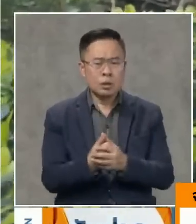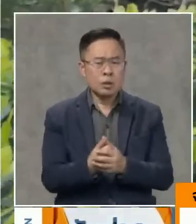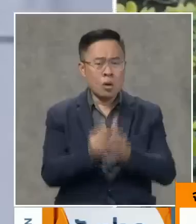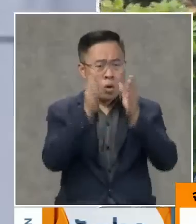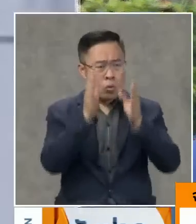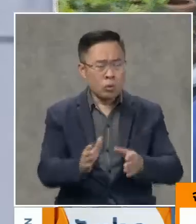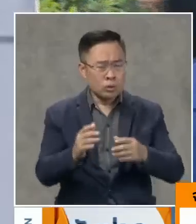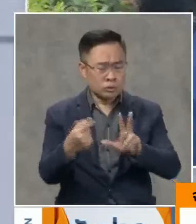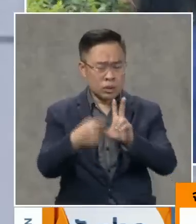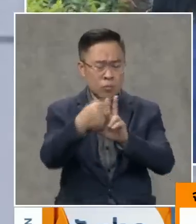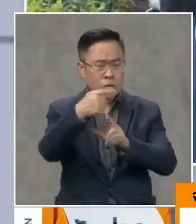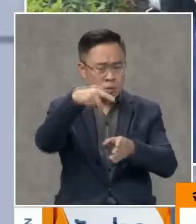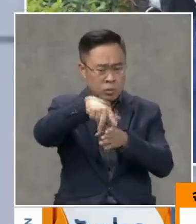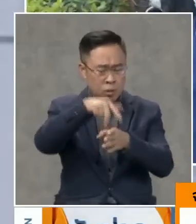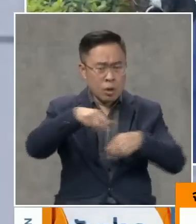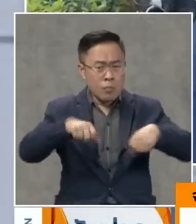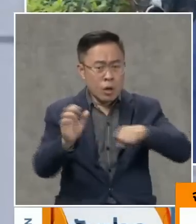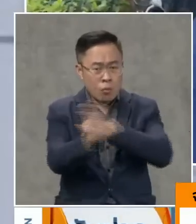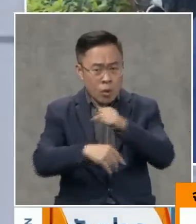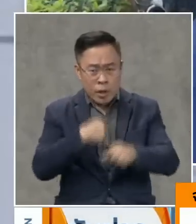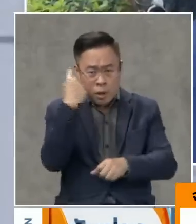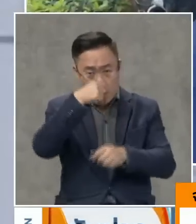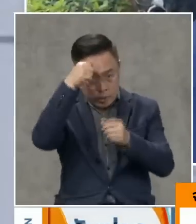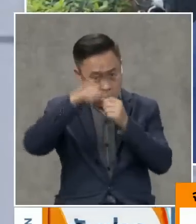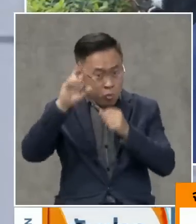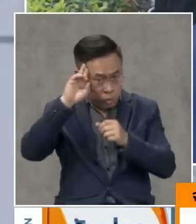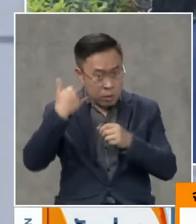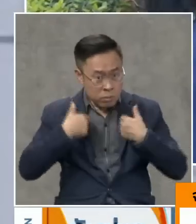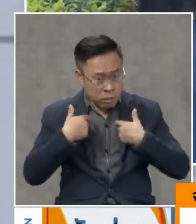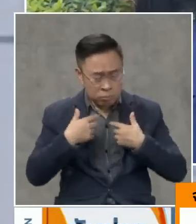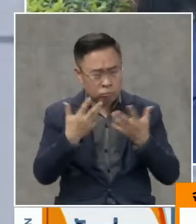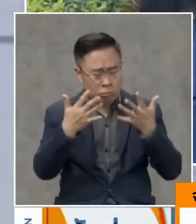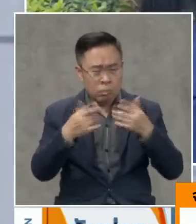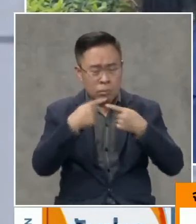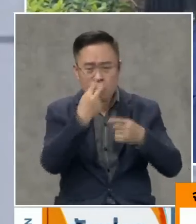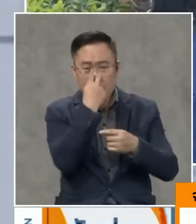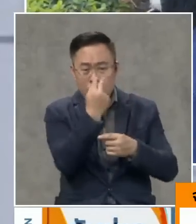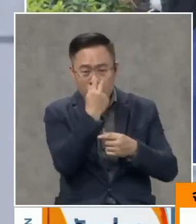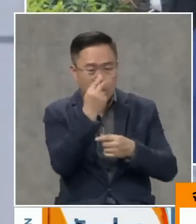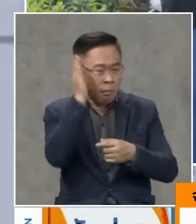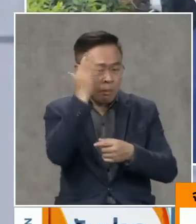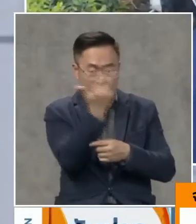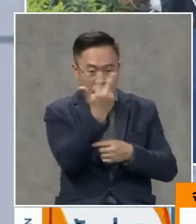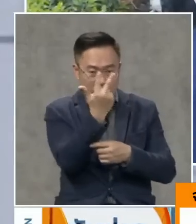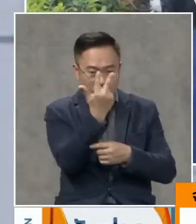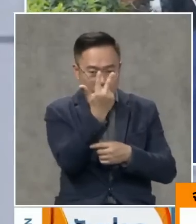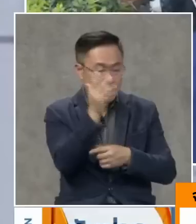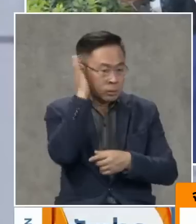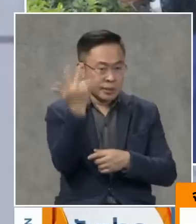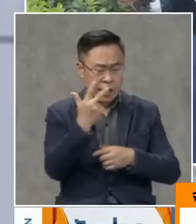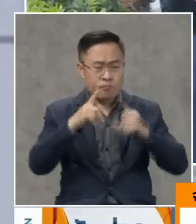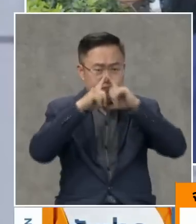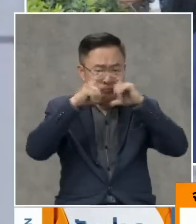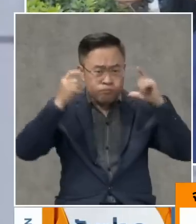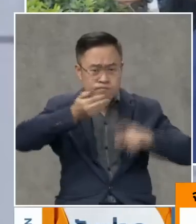ายพอจะรู้ไหม เป็นผู้ชาย3คนนะคะ ผู้ชาย3 ใช่ค่ะใส่ผ้าปิดจมูกแล้วก็ปิดหน้าด้วยนะคะผู้ชา